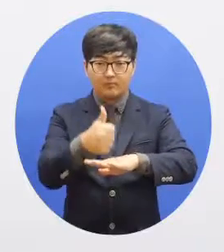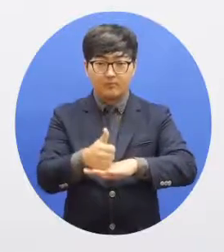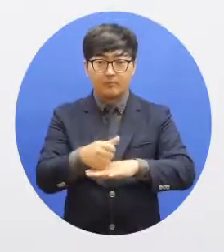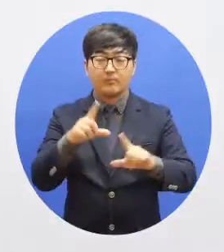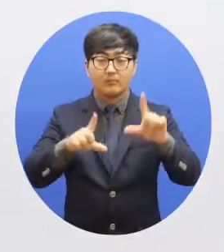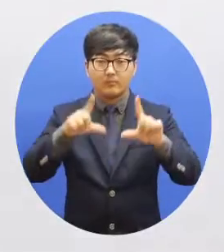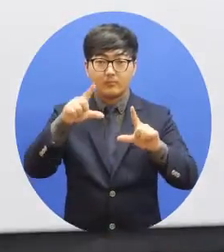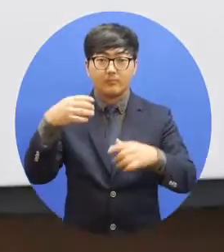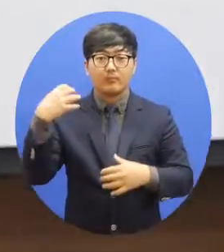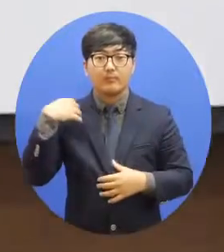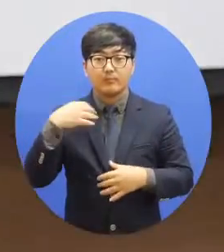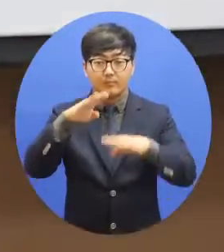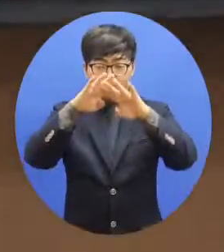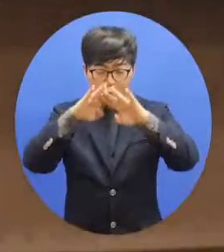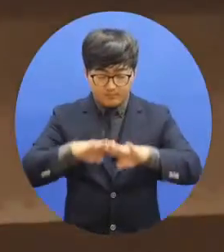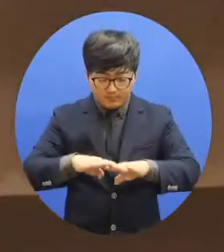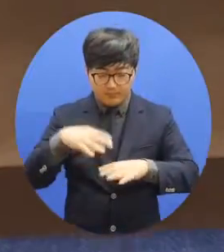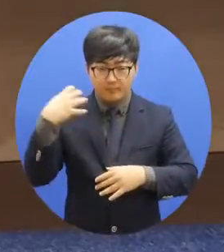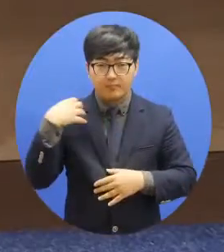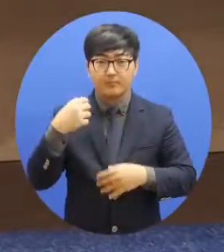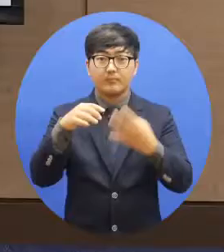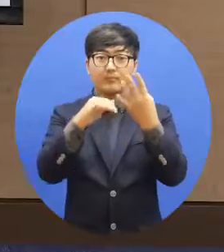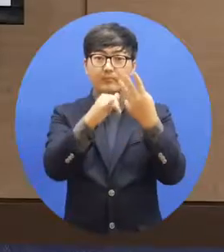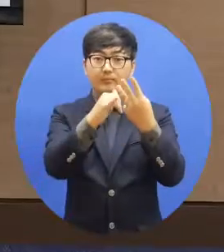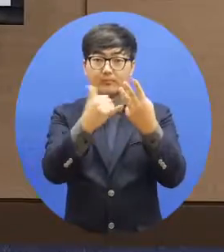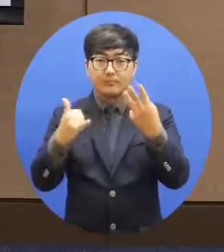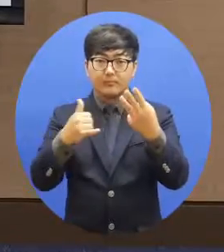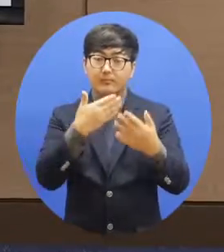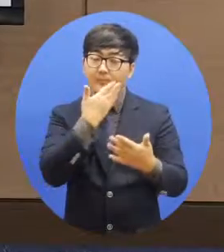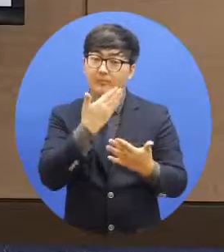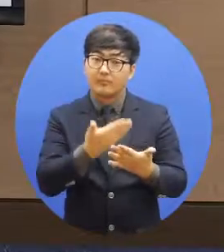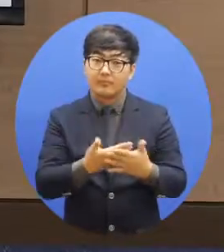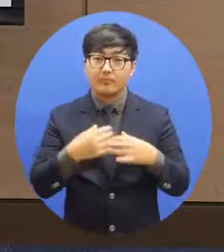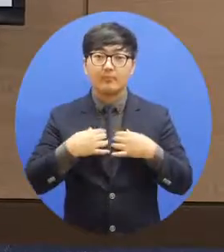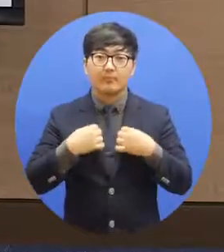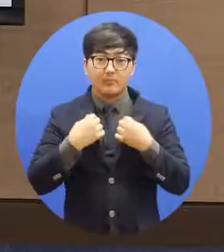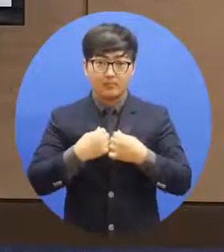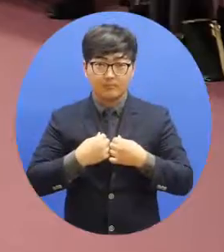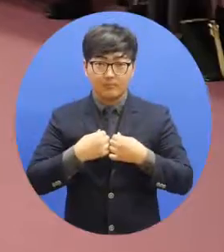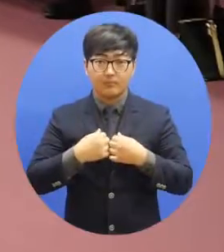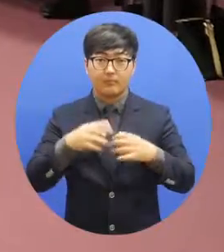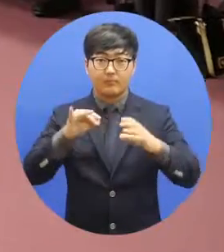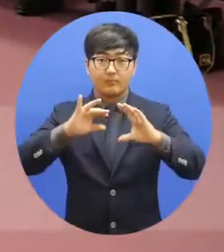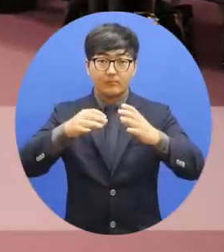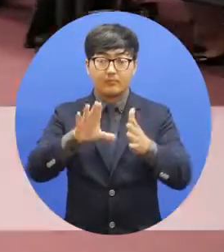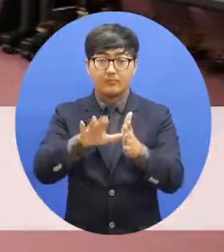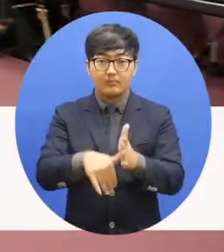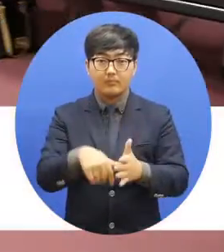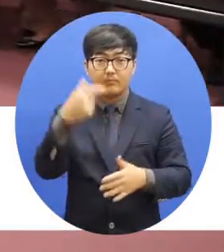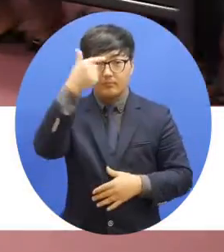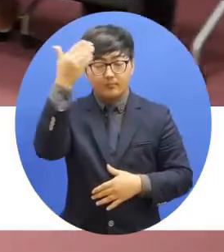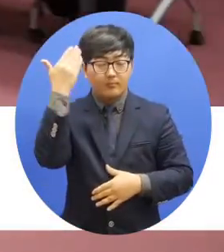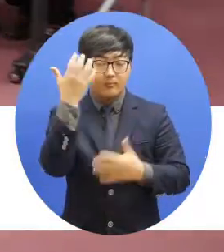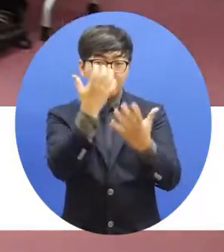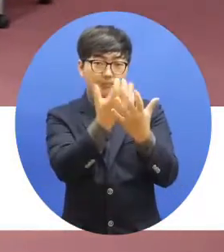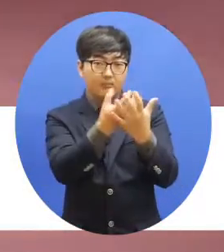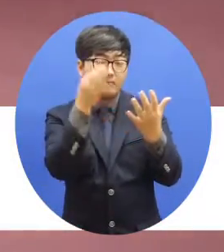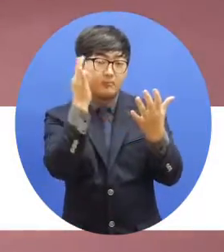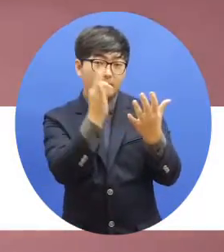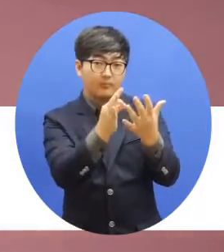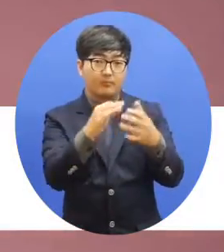종헌 등 3명의 재관이 입게 될 중요한 재래 복식 으로서 백제시대 고증 자료를 바탕으로